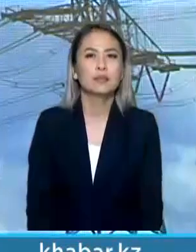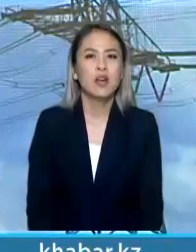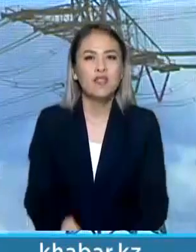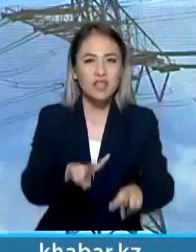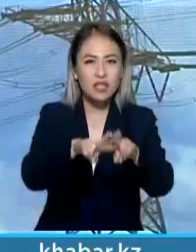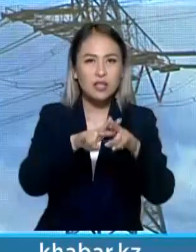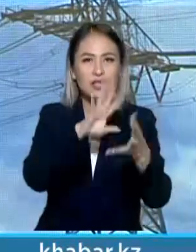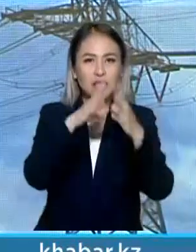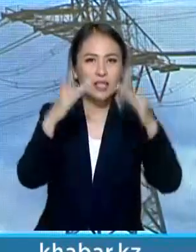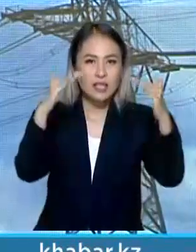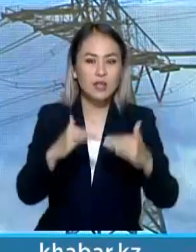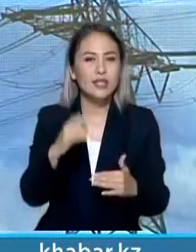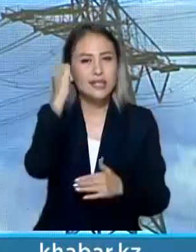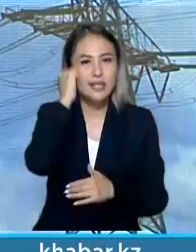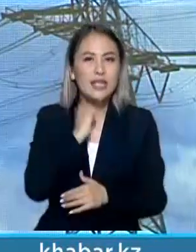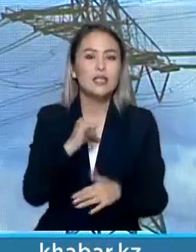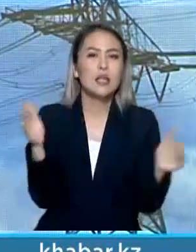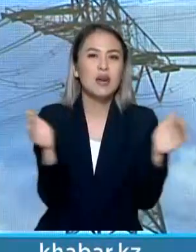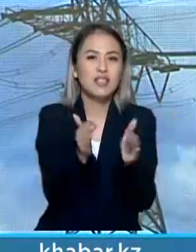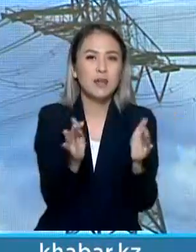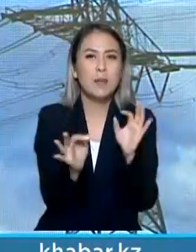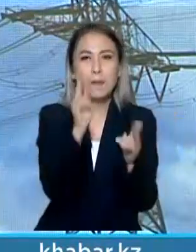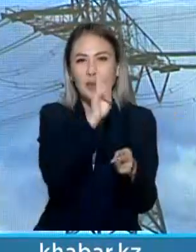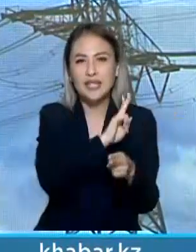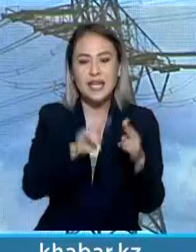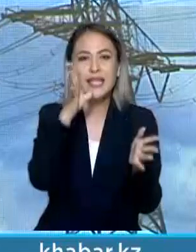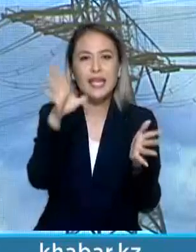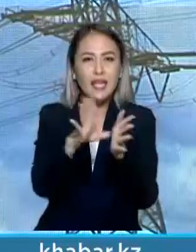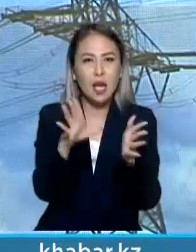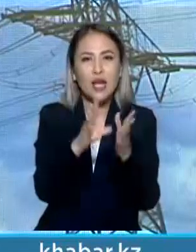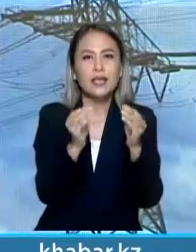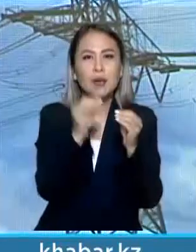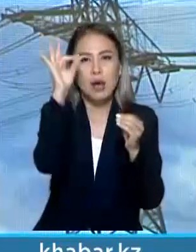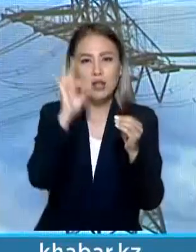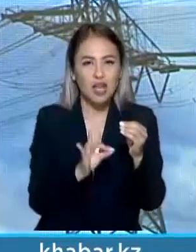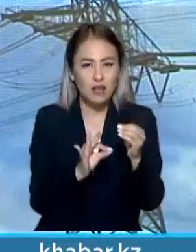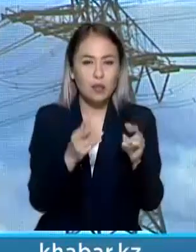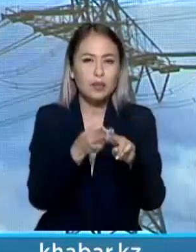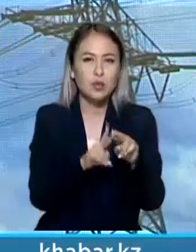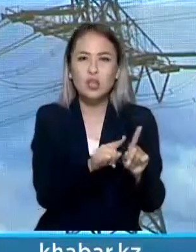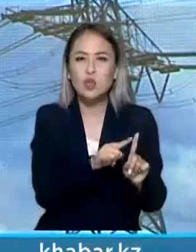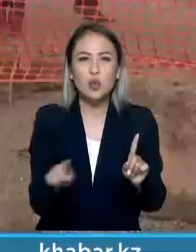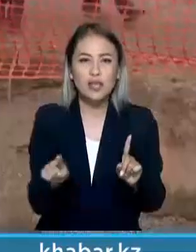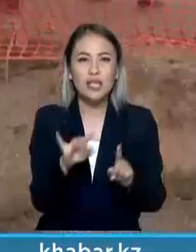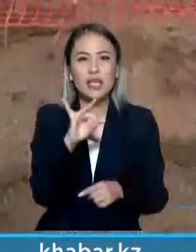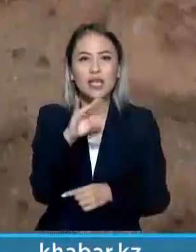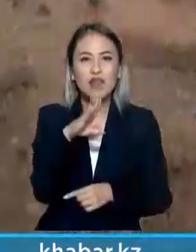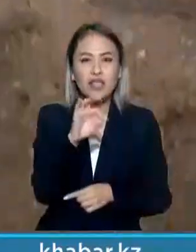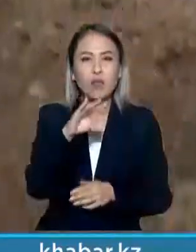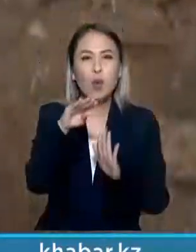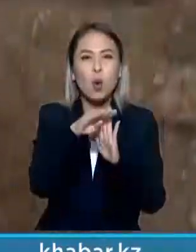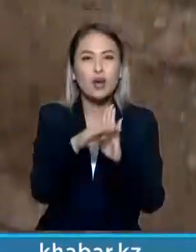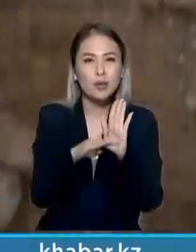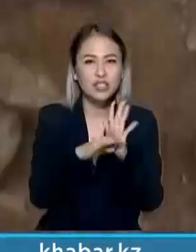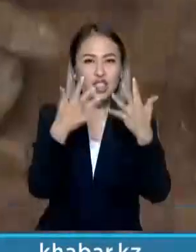Столице удалось снизить износ сетей и сократить нормативные потери электроэнергии почти до 10%. Это промежуточные результаты инвестпрограммы.